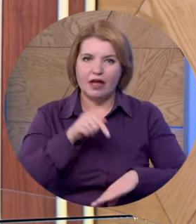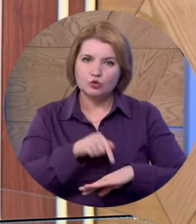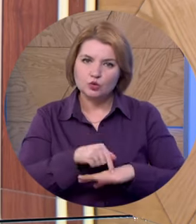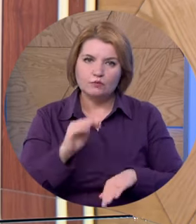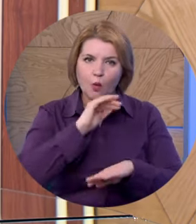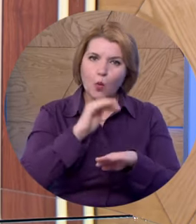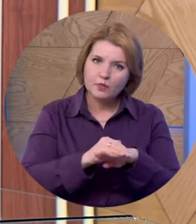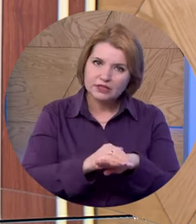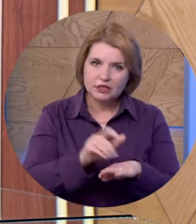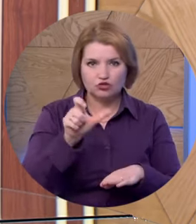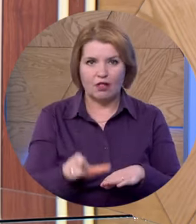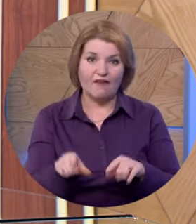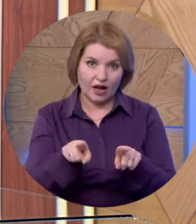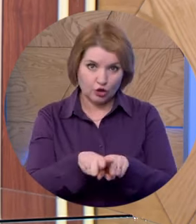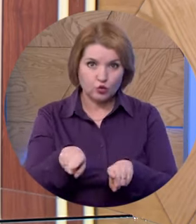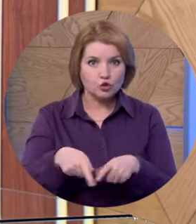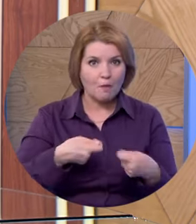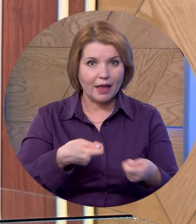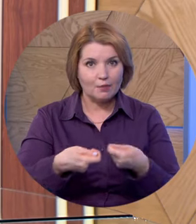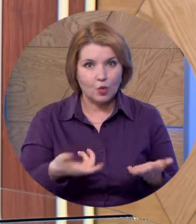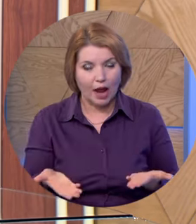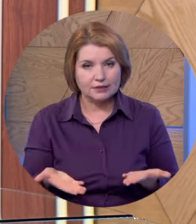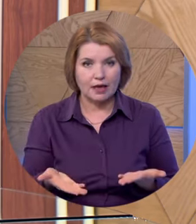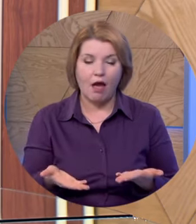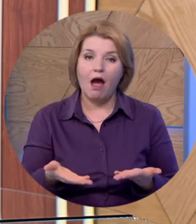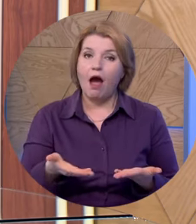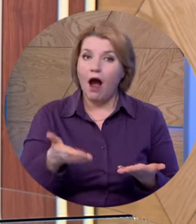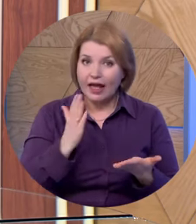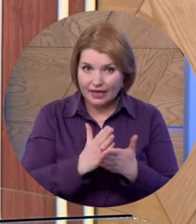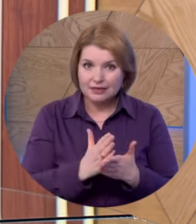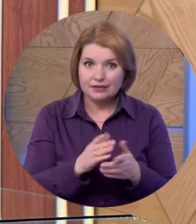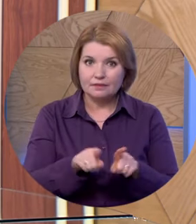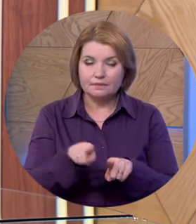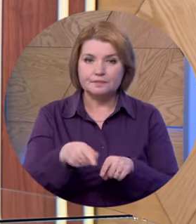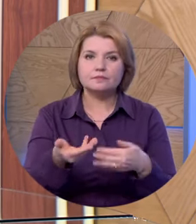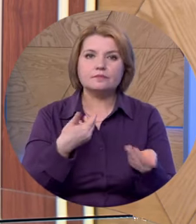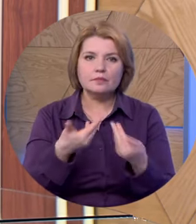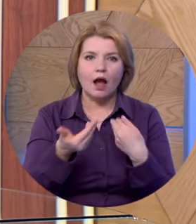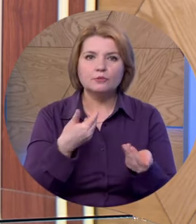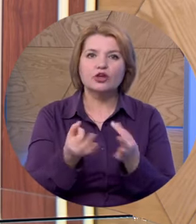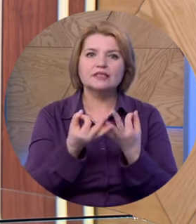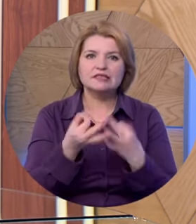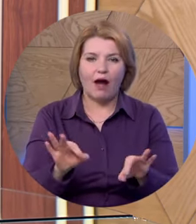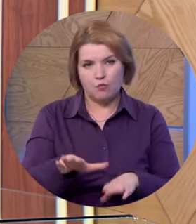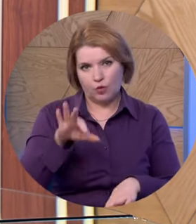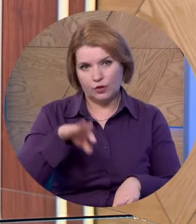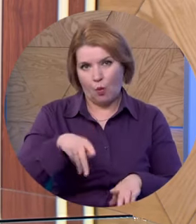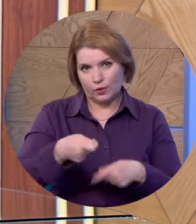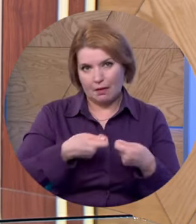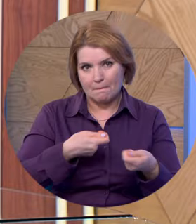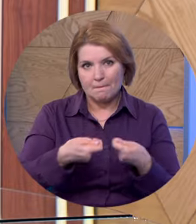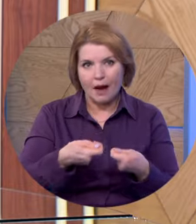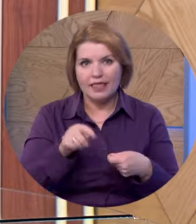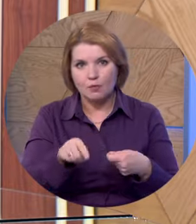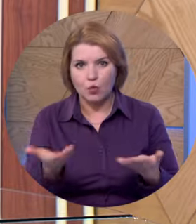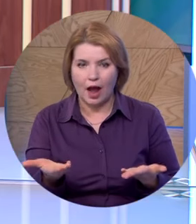тоже все манипуляция. То есть вот у меня такой вопрос, а в принципе есть общение, свободное от манипуляции? Да,